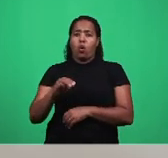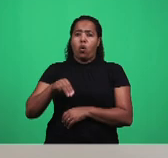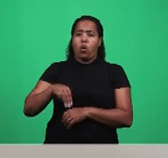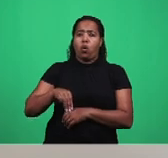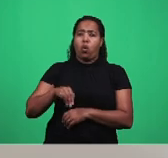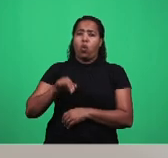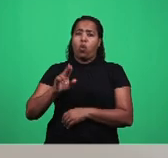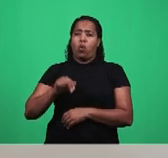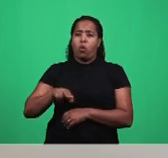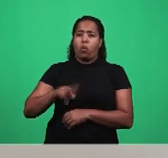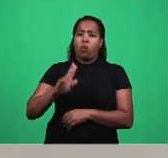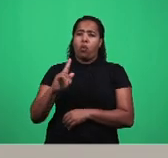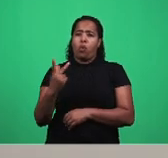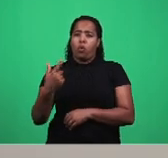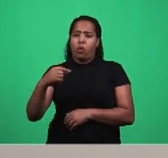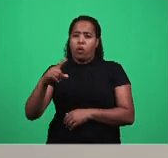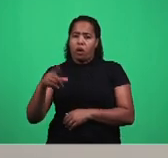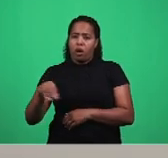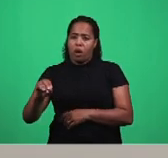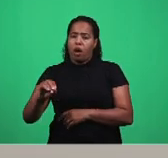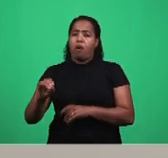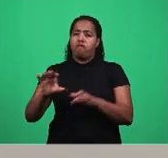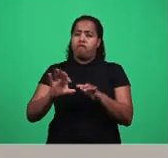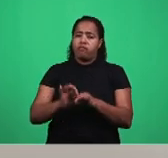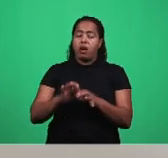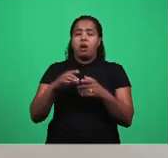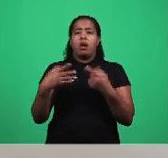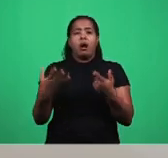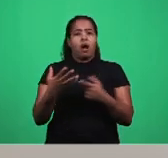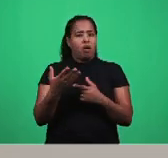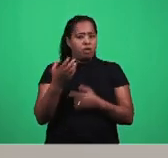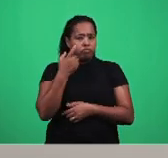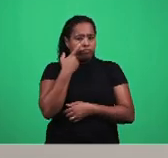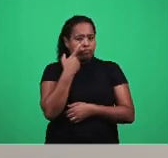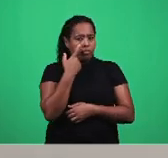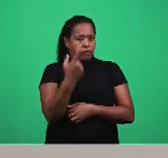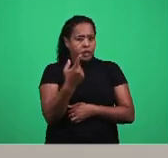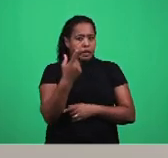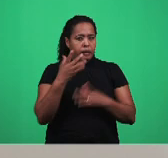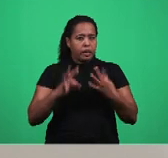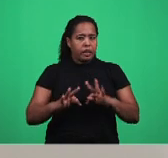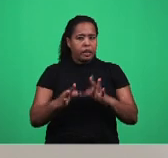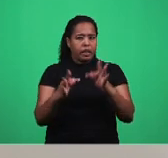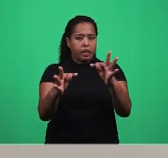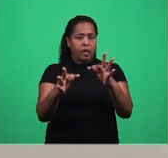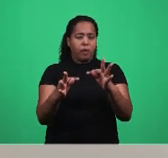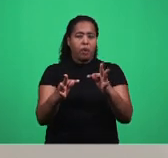des programmations. Regardez techniquement ce qui dit